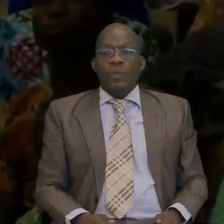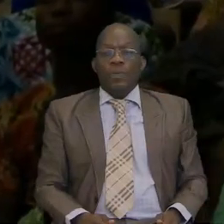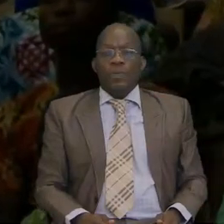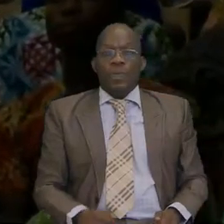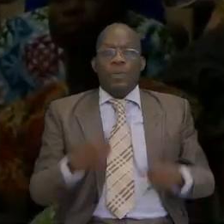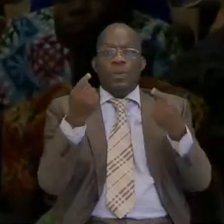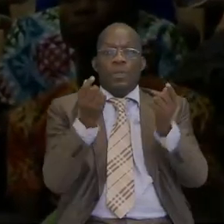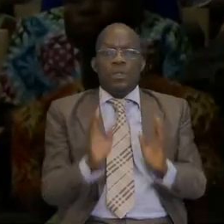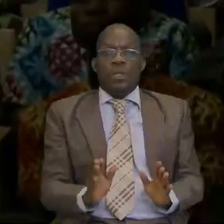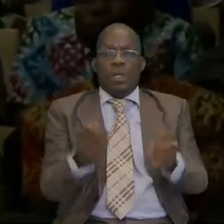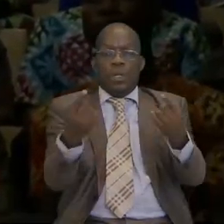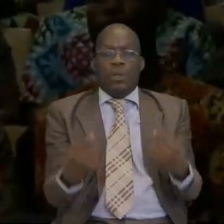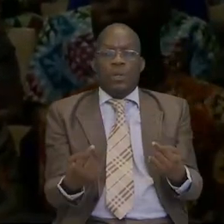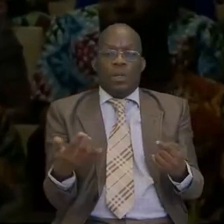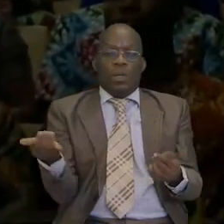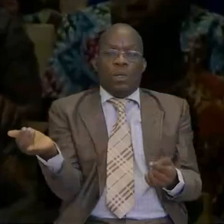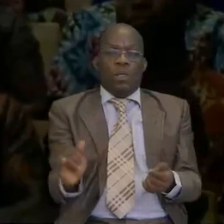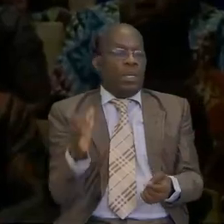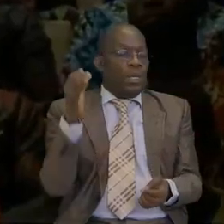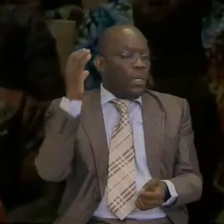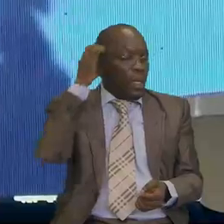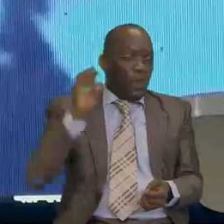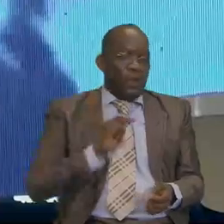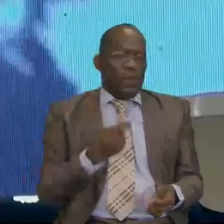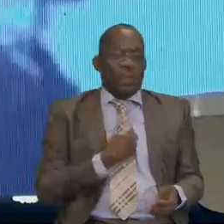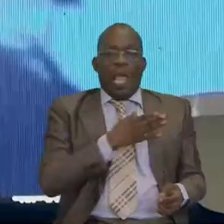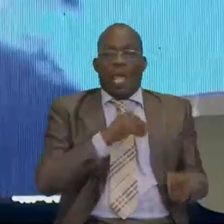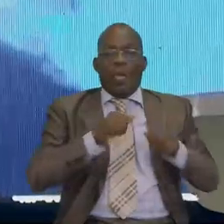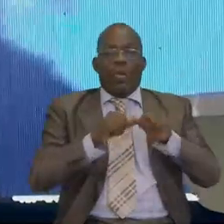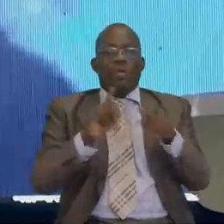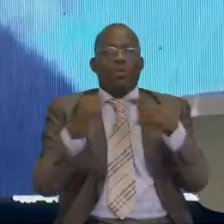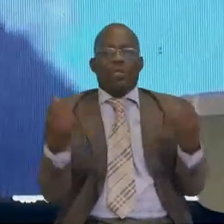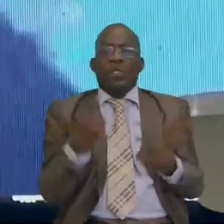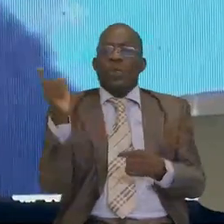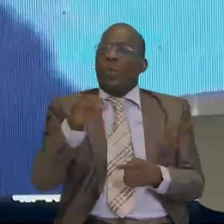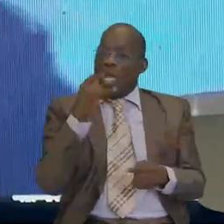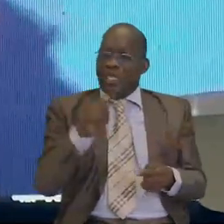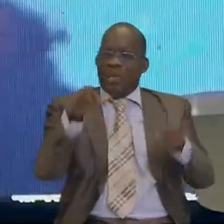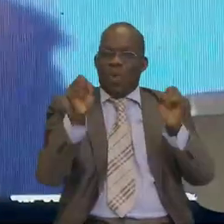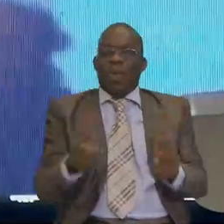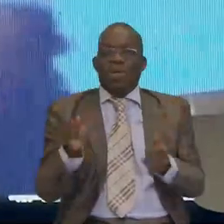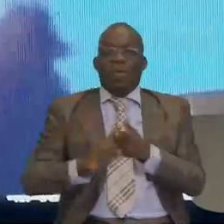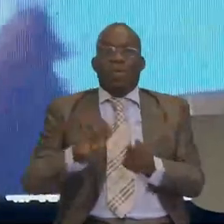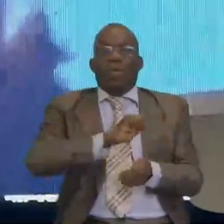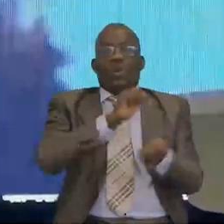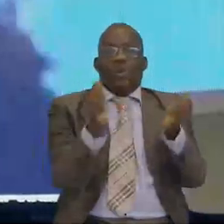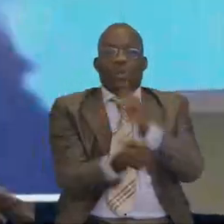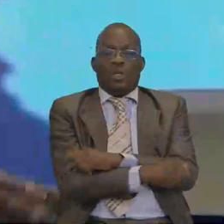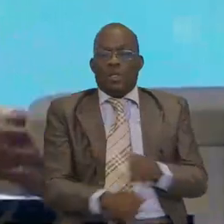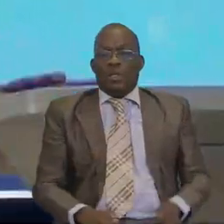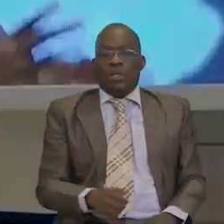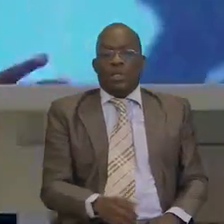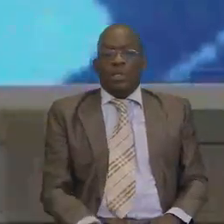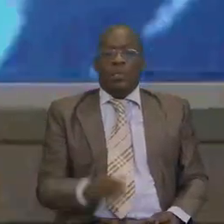Un pécheur vient et nous écoute et demeure pécheur. Ça, il faut la puissance pour enseigner et